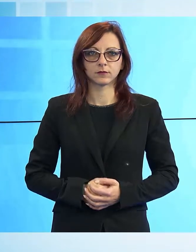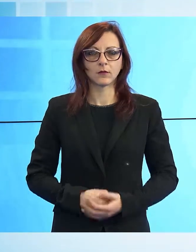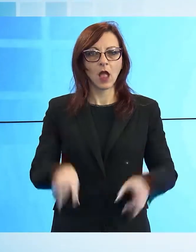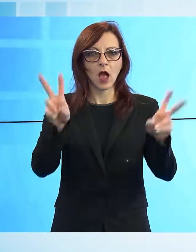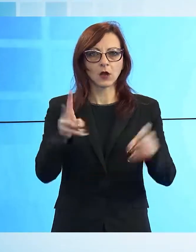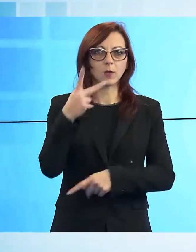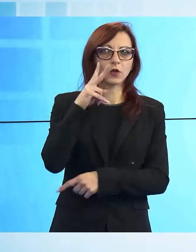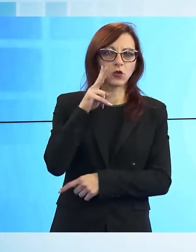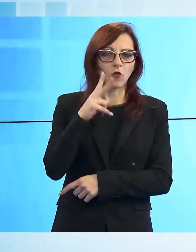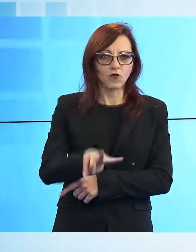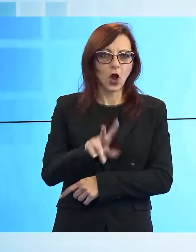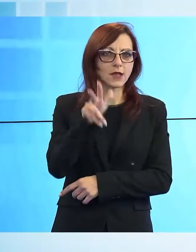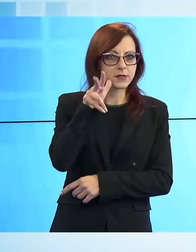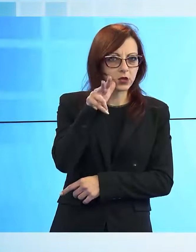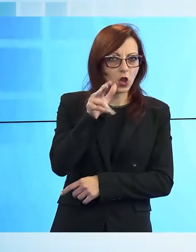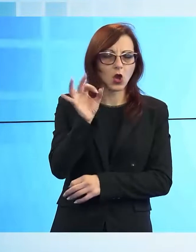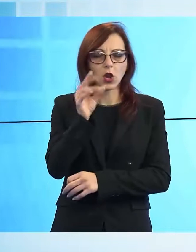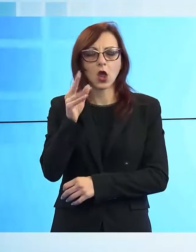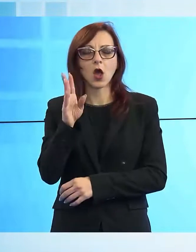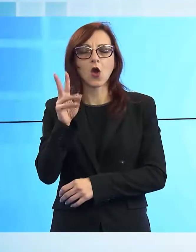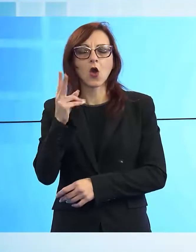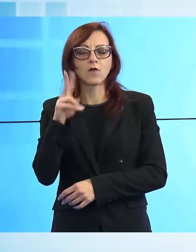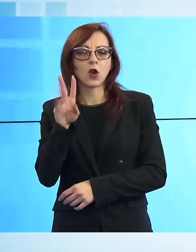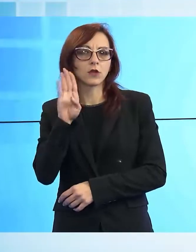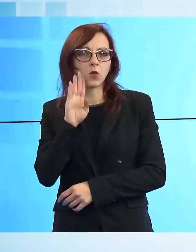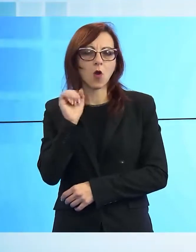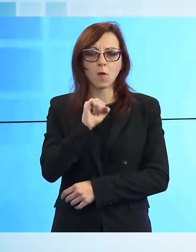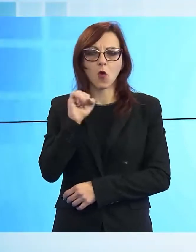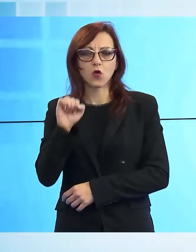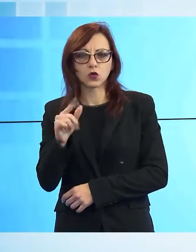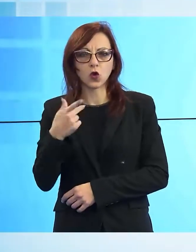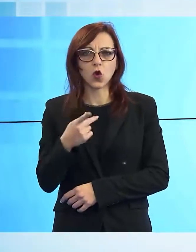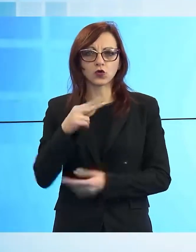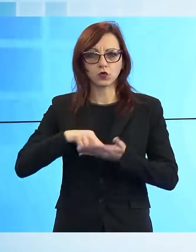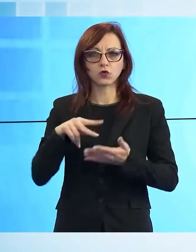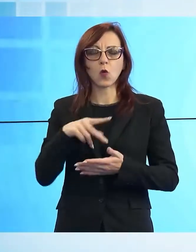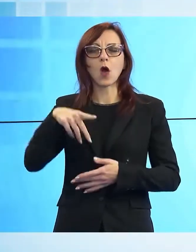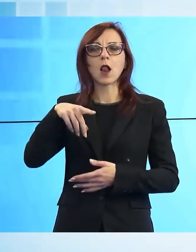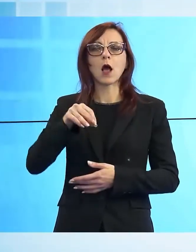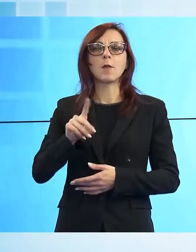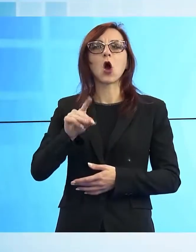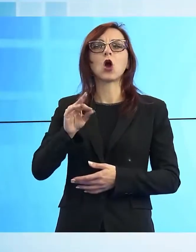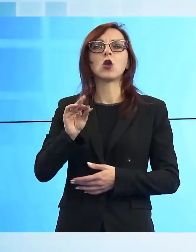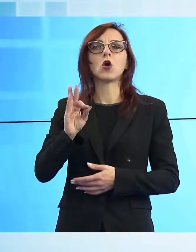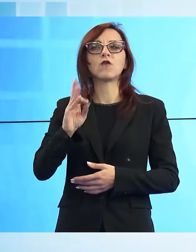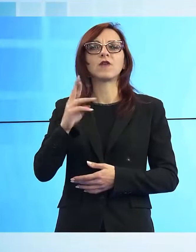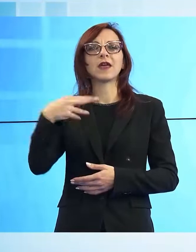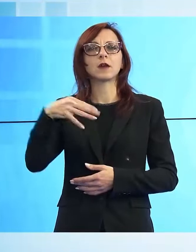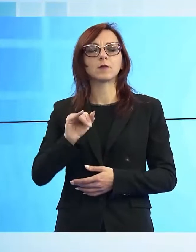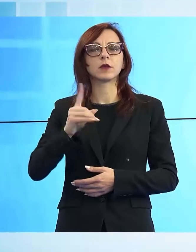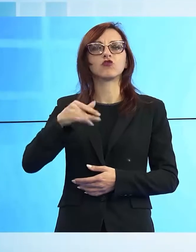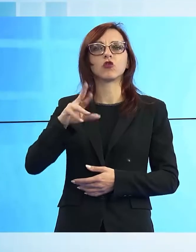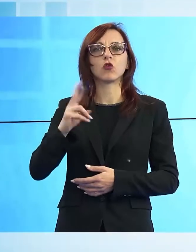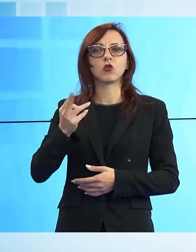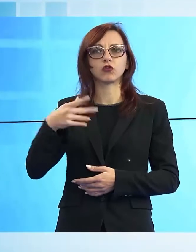La scuola dice no alla violenza di genere, cerimonia al polo Fermi Giorgi di Lucca in vista del 25 novembre, messa a